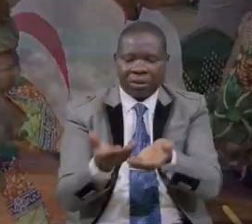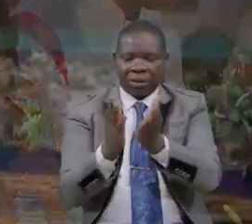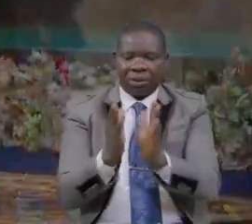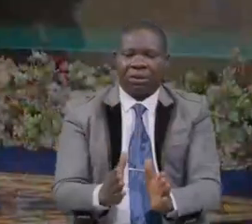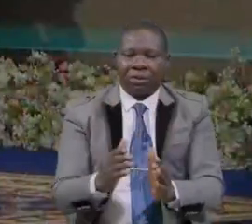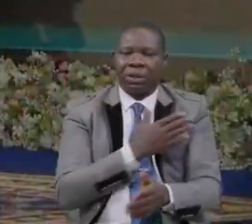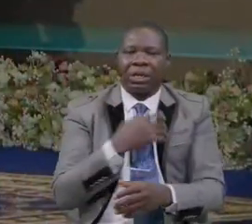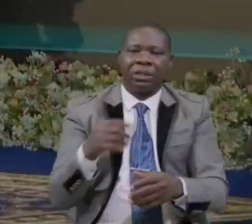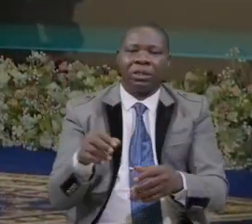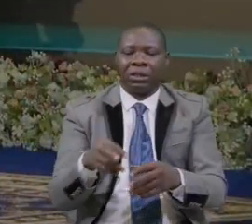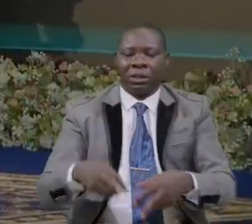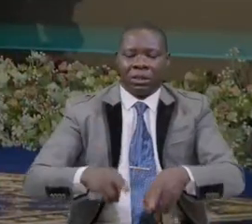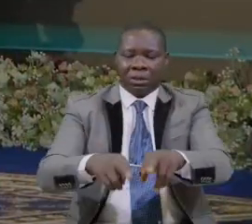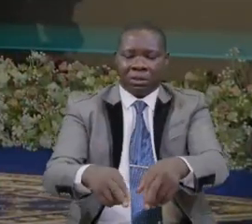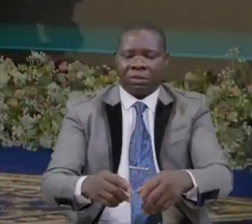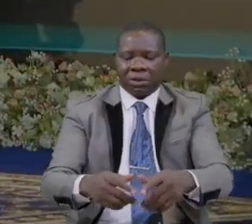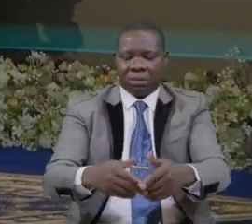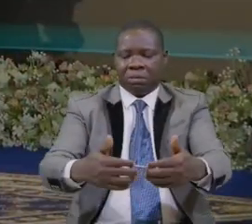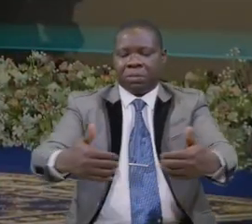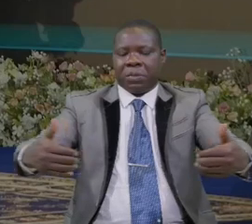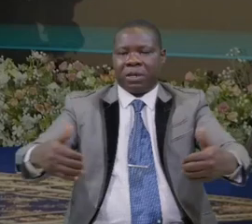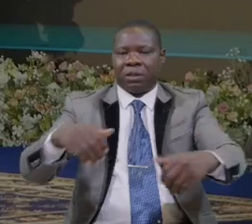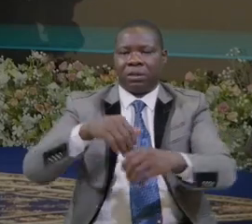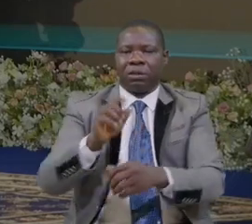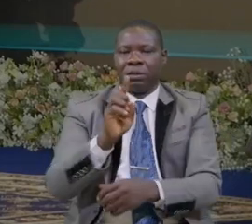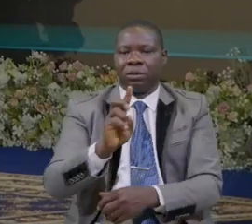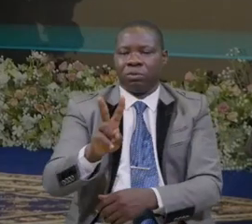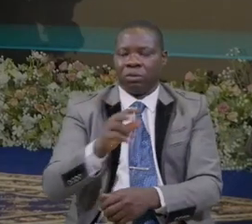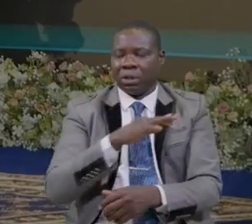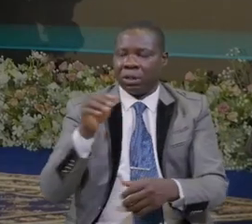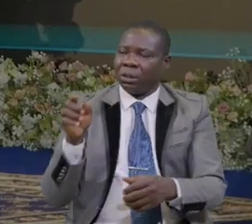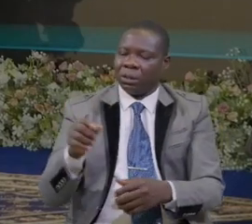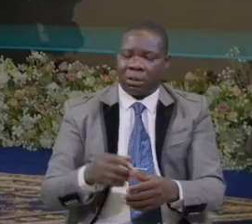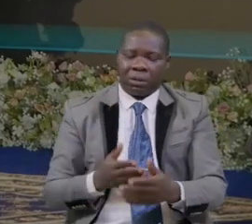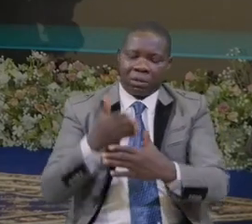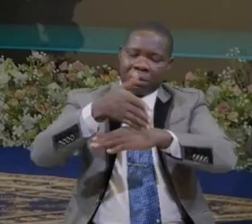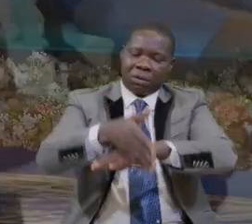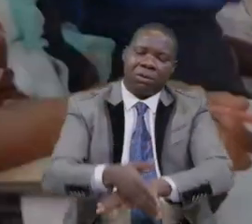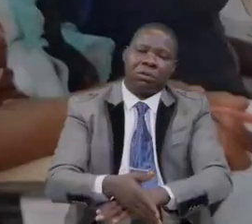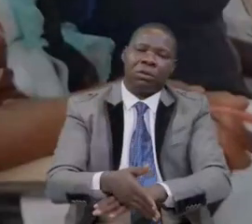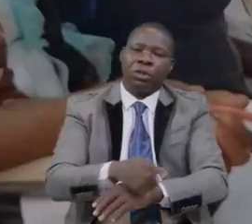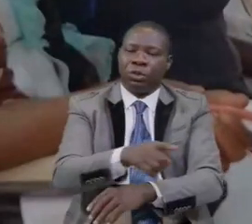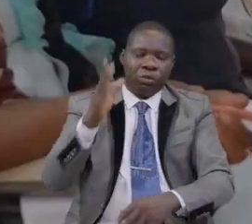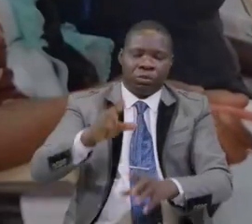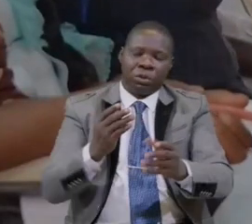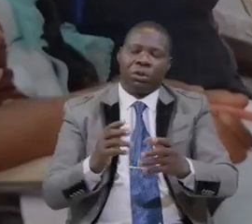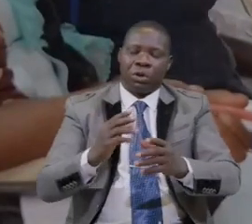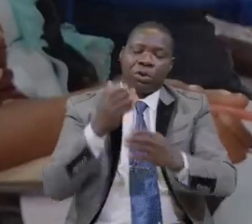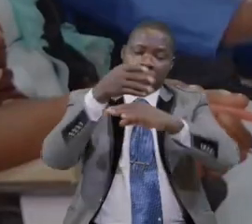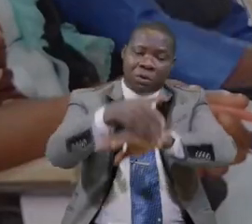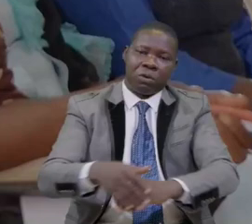Et la rivière s'est divisée en deux et il est passé. Tu vas traverser.